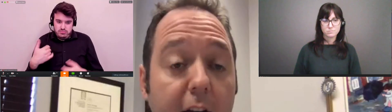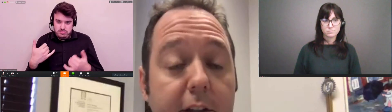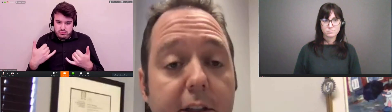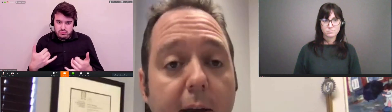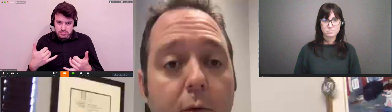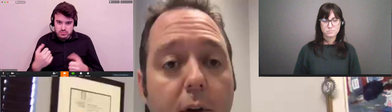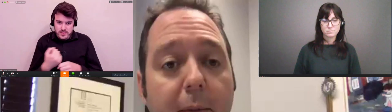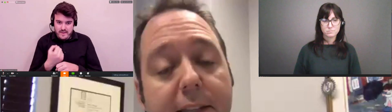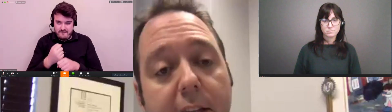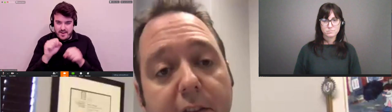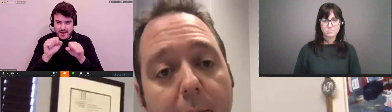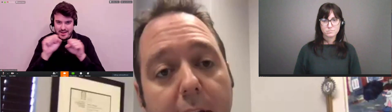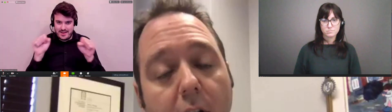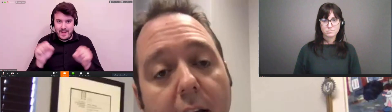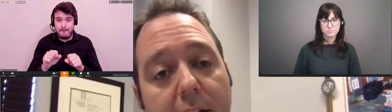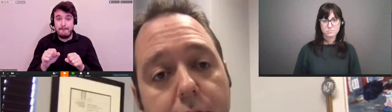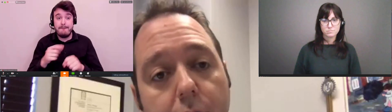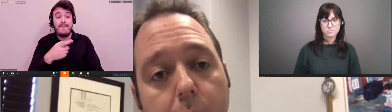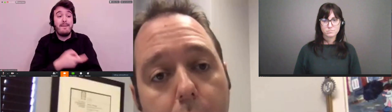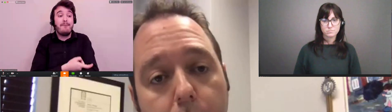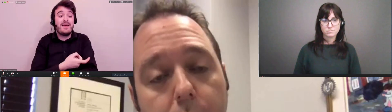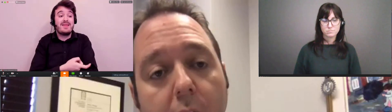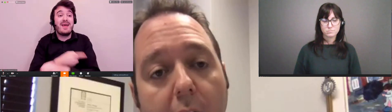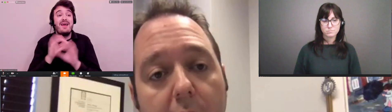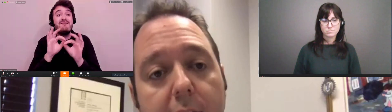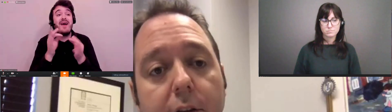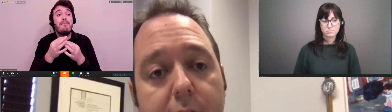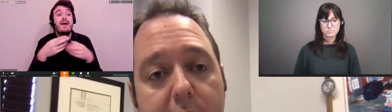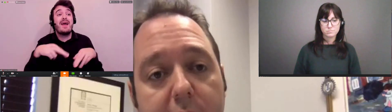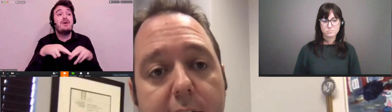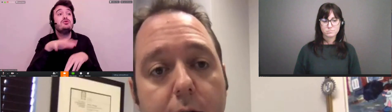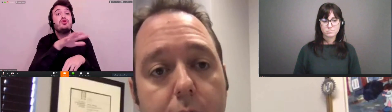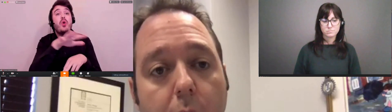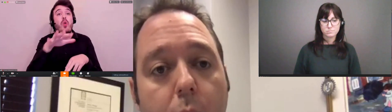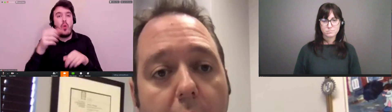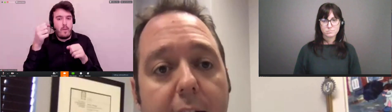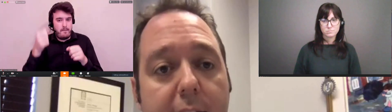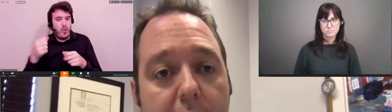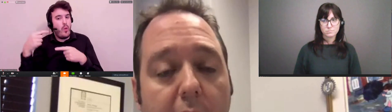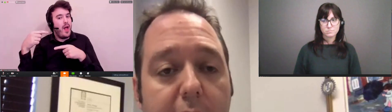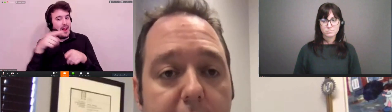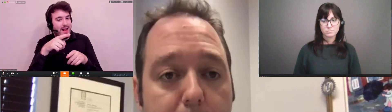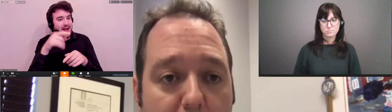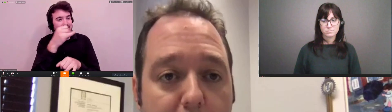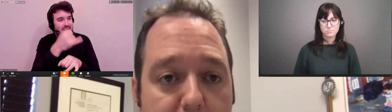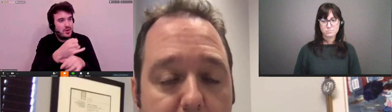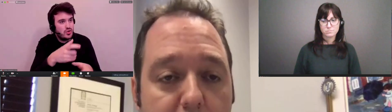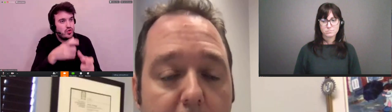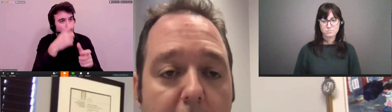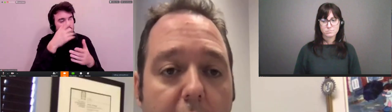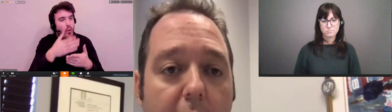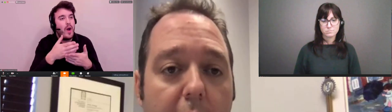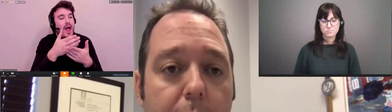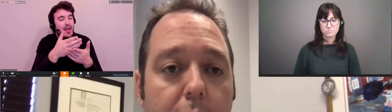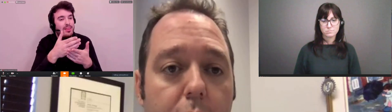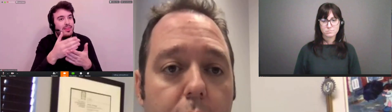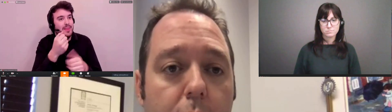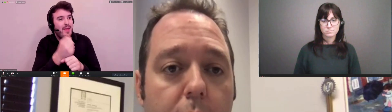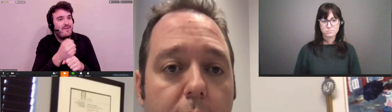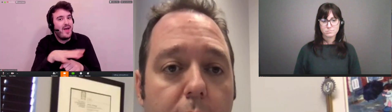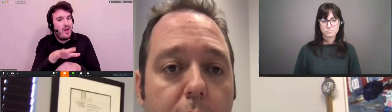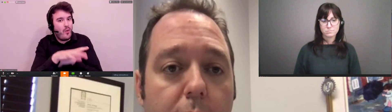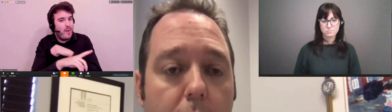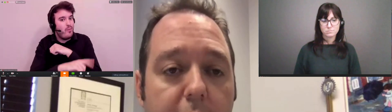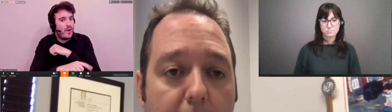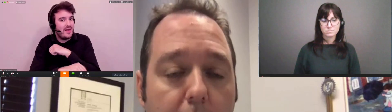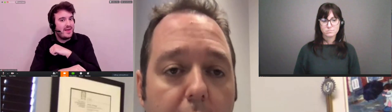faire un système où le médecin de famille dans la région peut aller dans cette institution pour aider le travail de paramédic. Nous